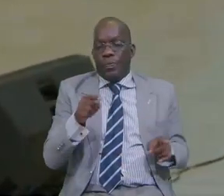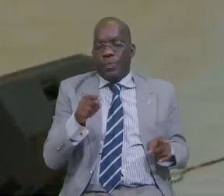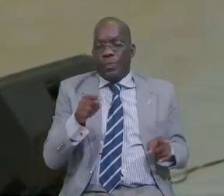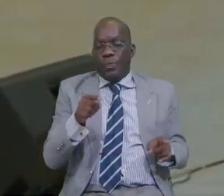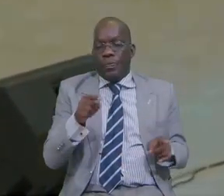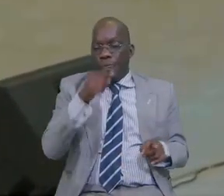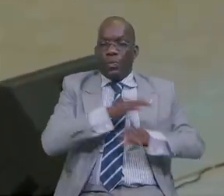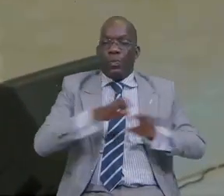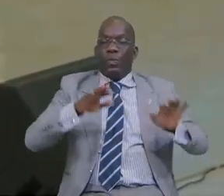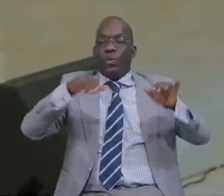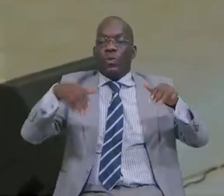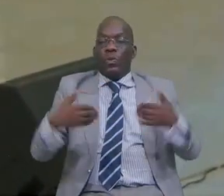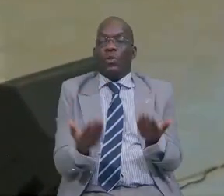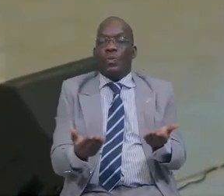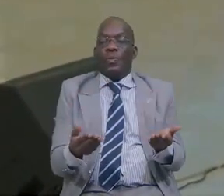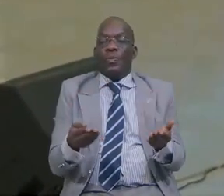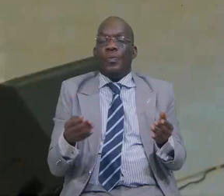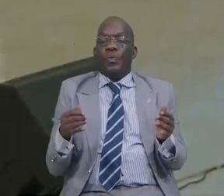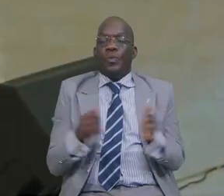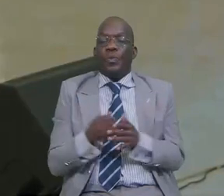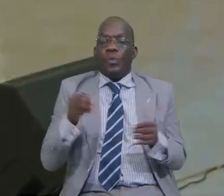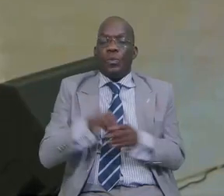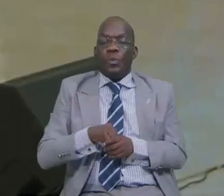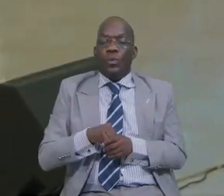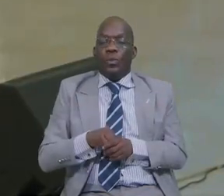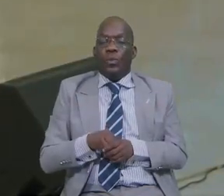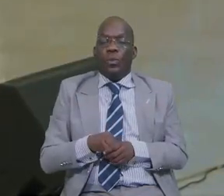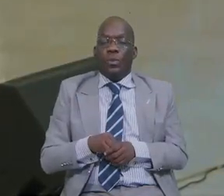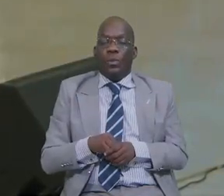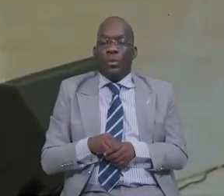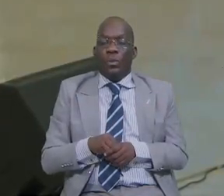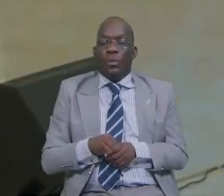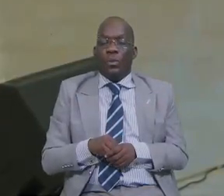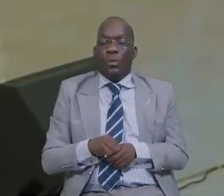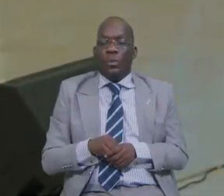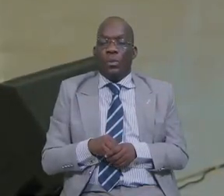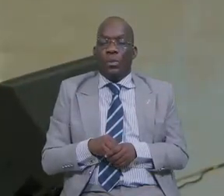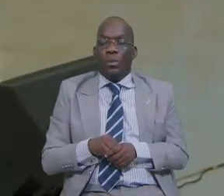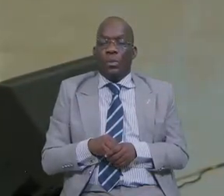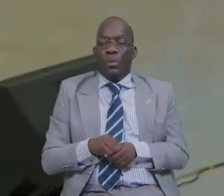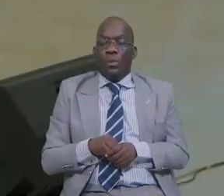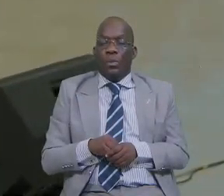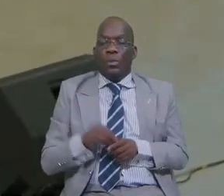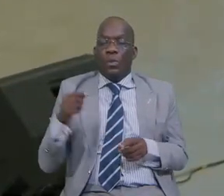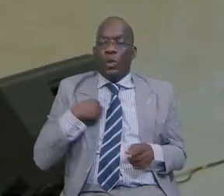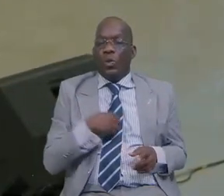mais parce que nous n'avons pas donné ça à notre homme intérieur.